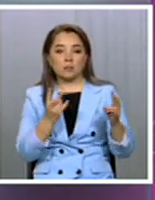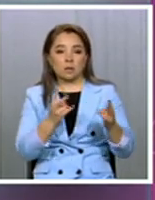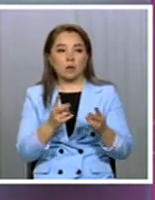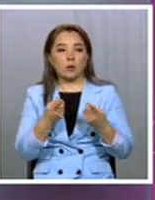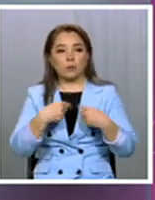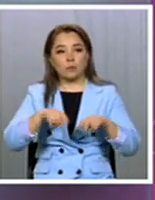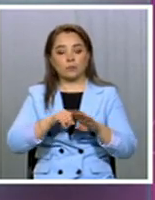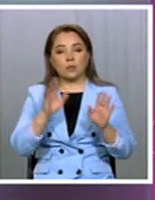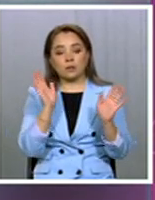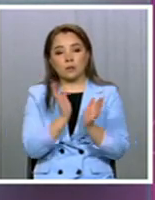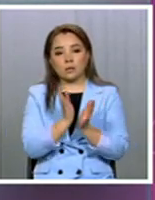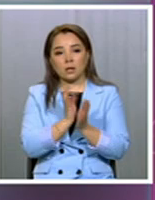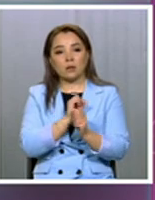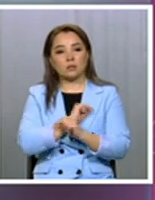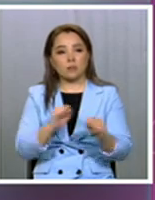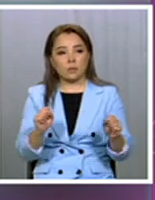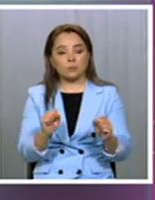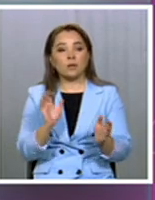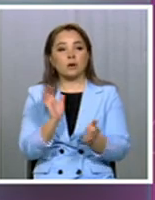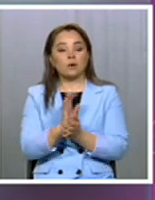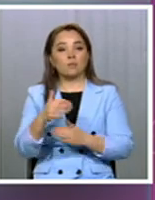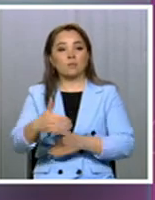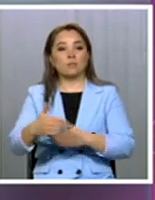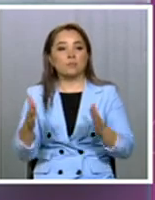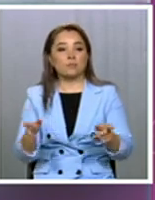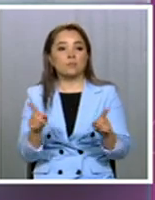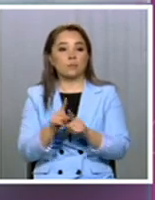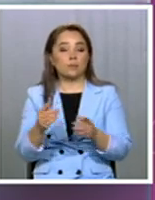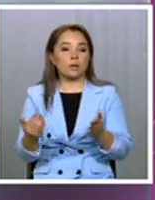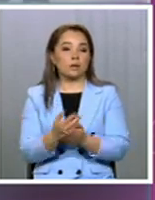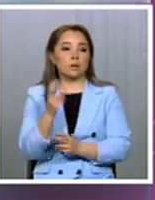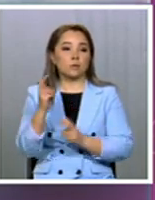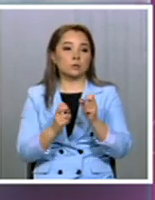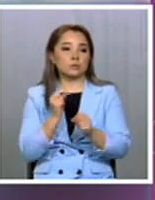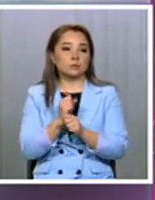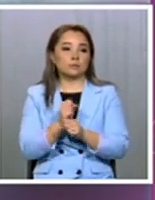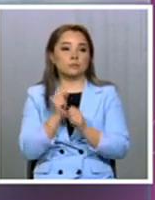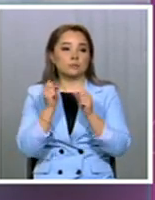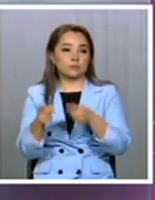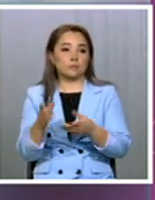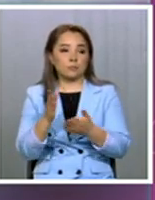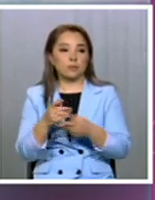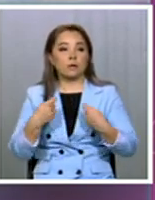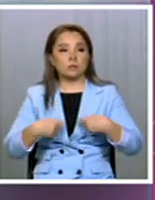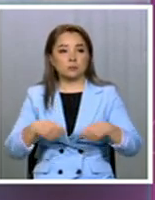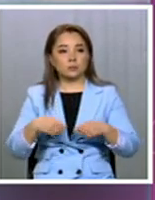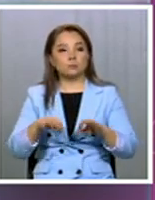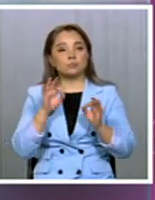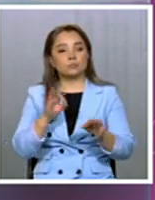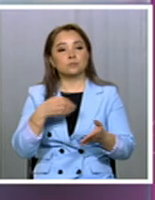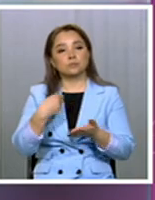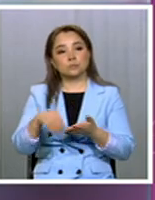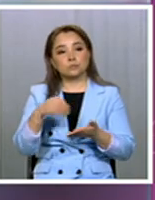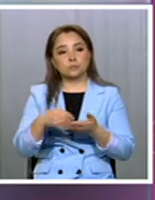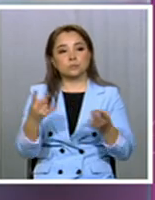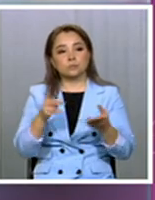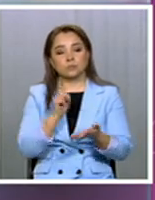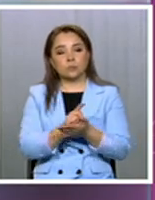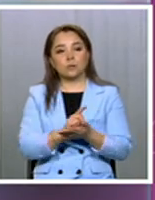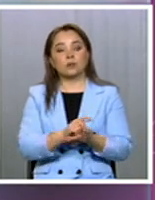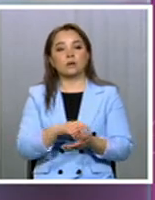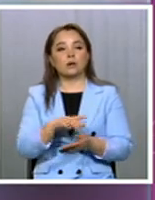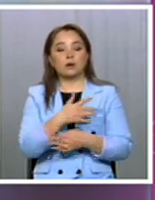ортаны ластамаңыз. Қоқыс қалдықтарды қайта өңдеуге тапсырыңыз. Сауданы ақылмен жасаңыз. Қаланы